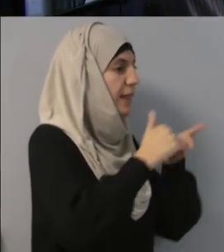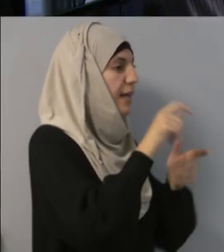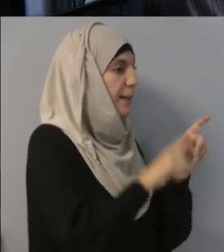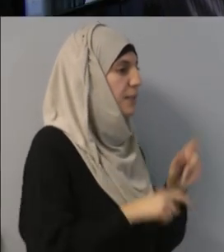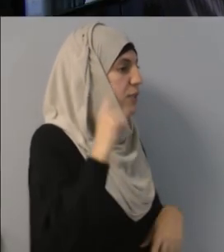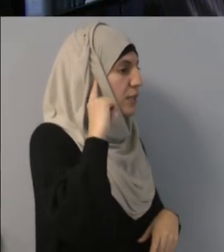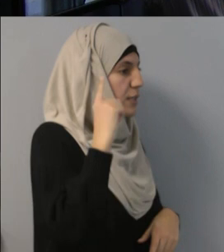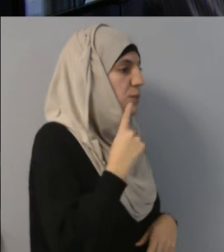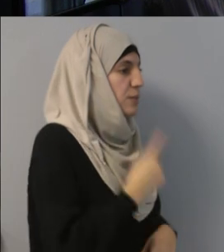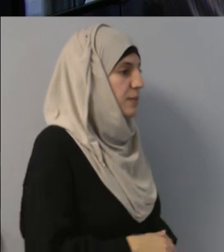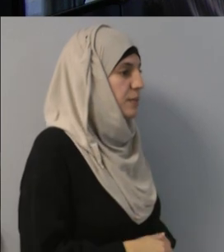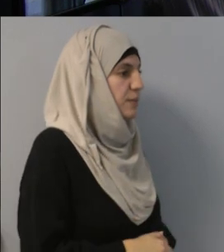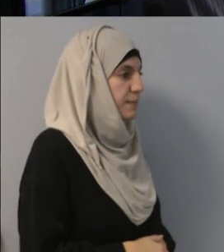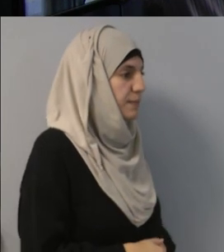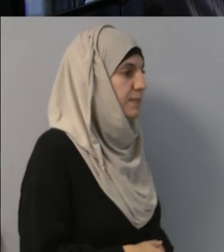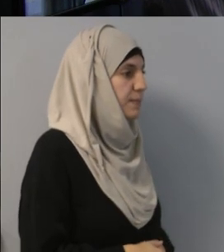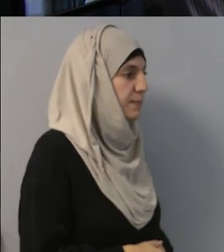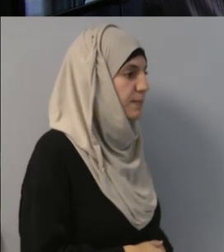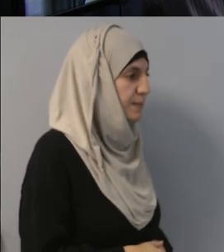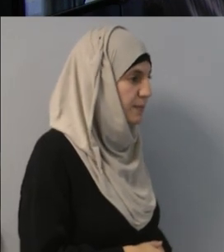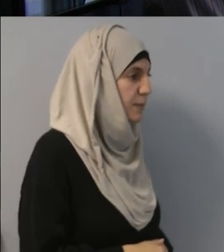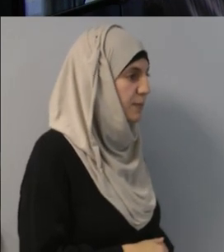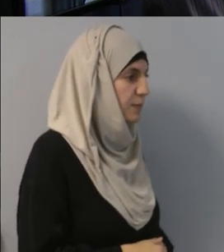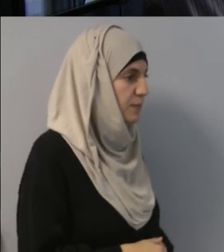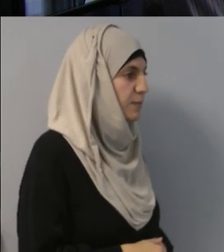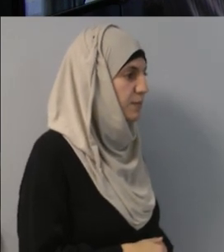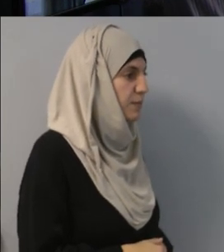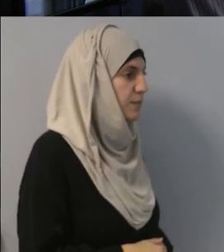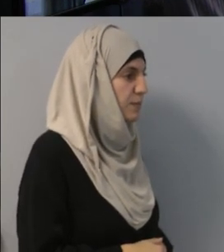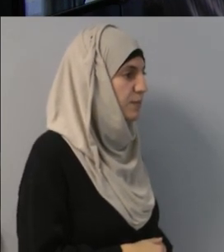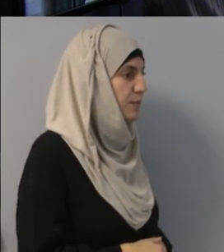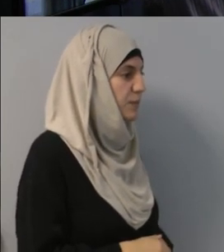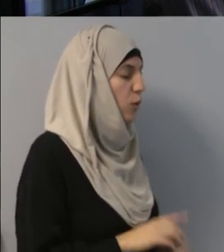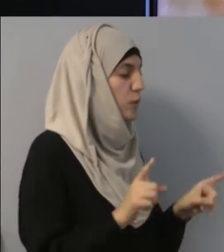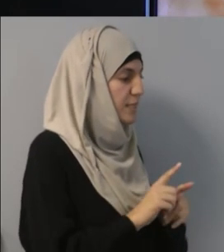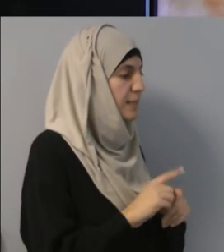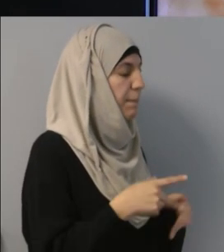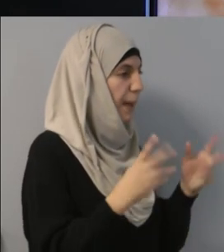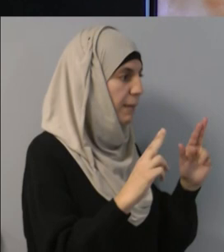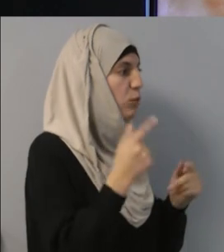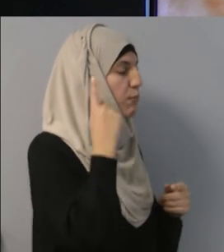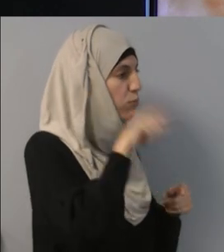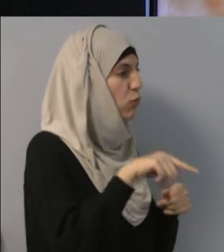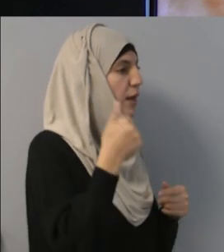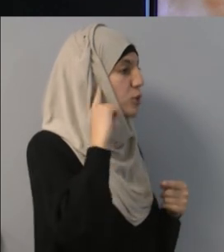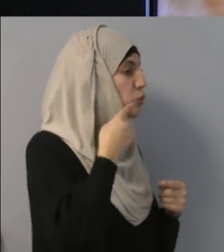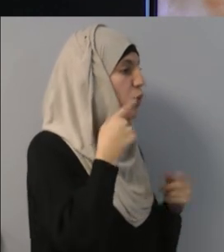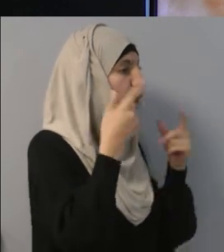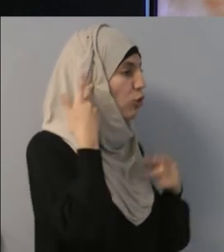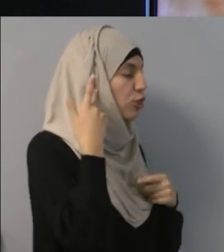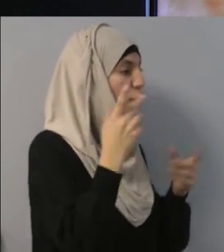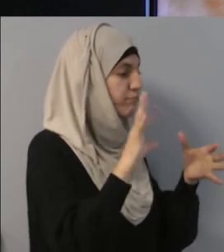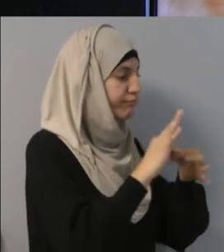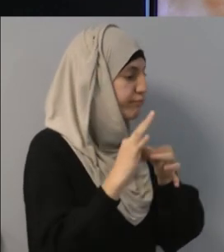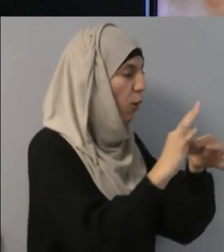Ce qui est rentré dans le troisième objectif, justement, de permettre aux sourds et aux entendants de se rencontrer. Mais D'accord. tu sais, aussi bien,